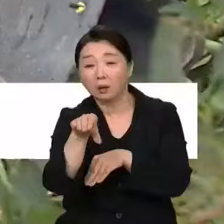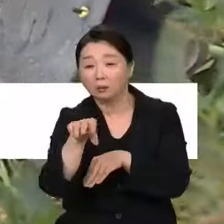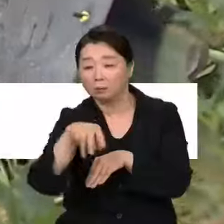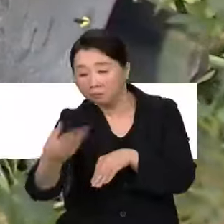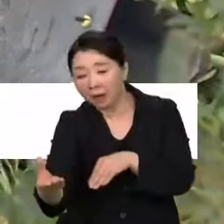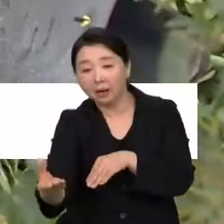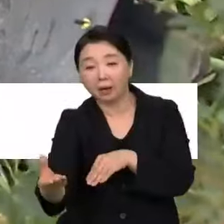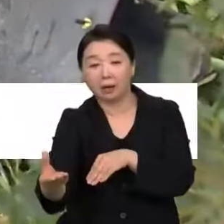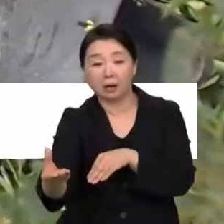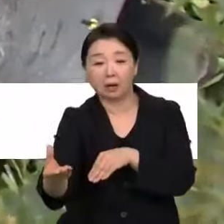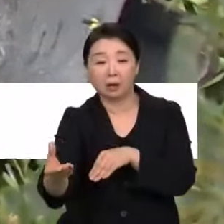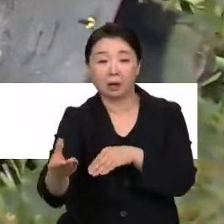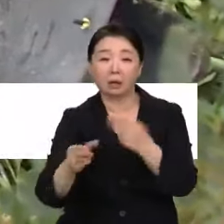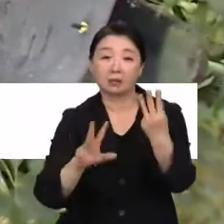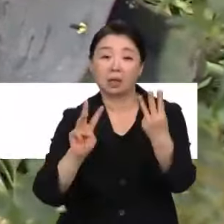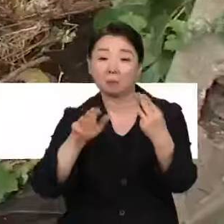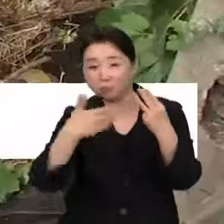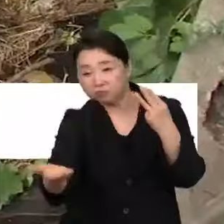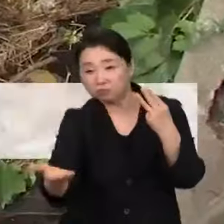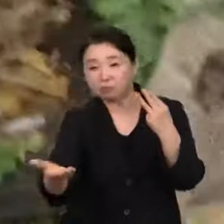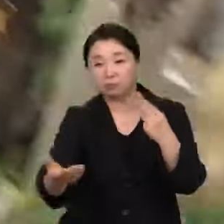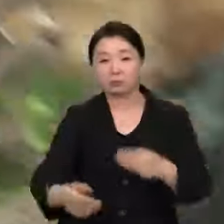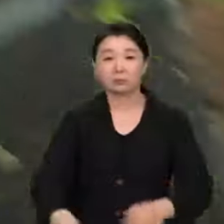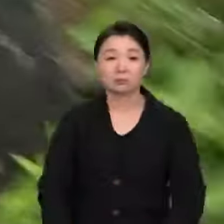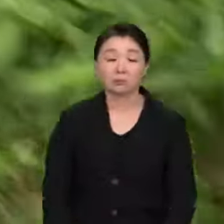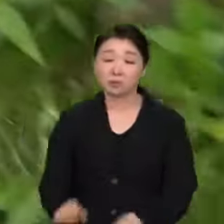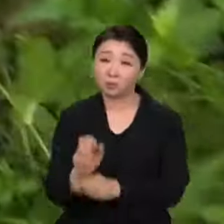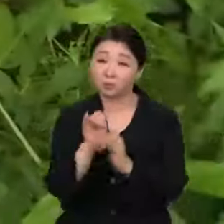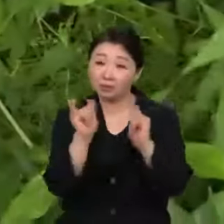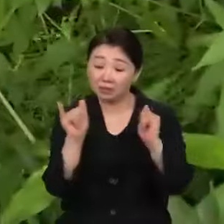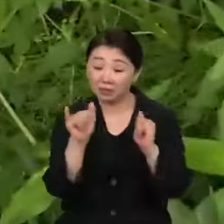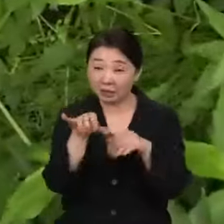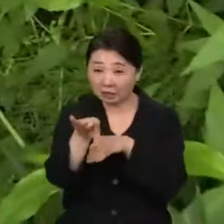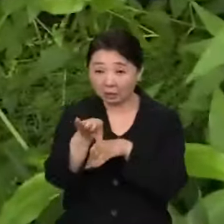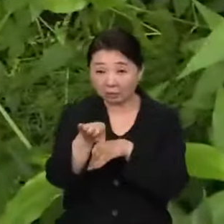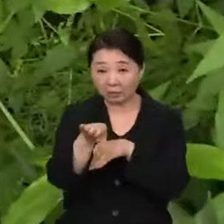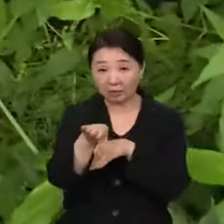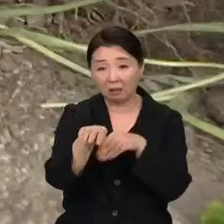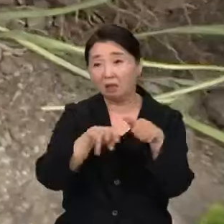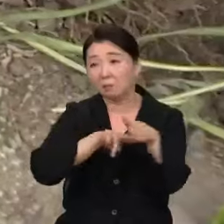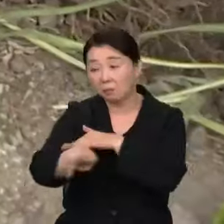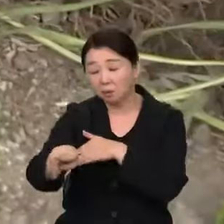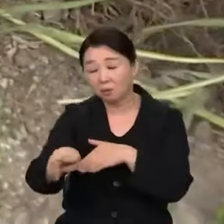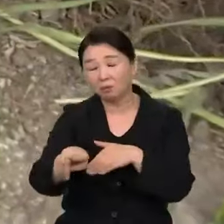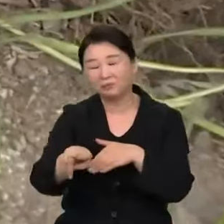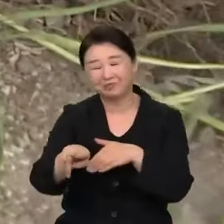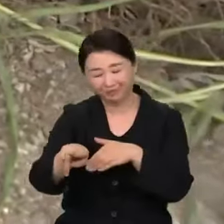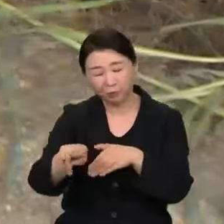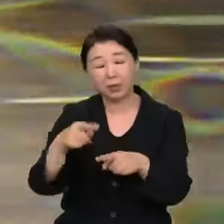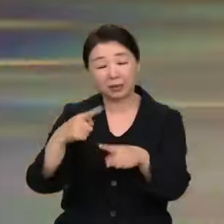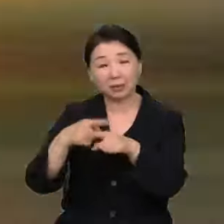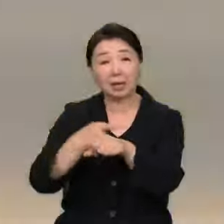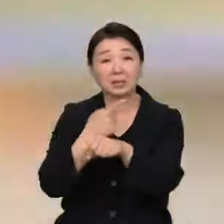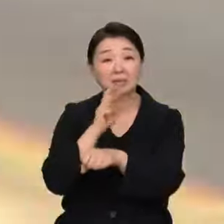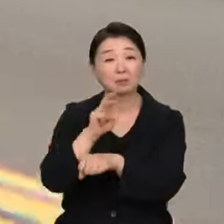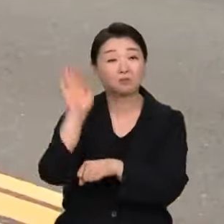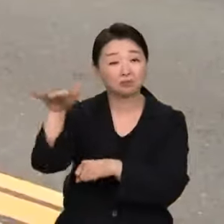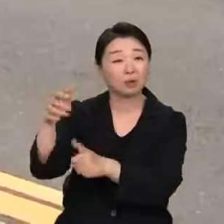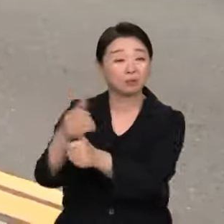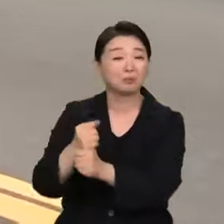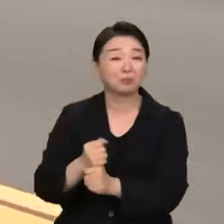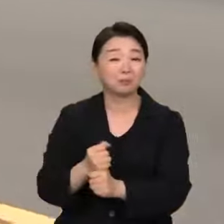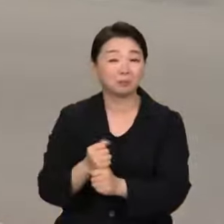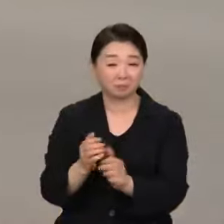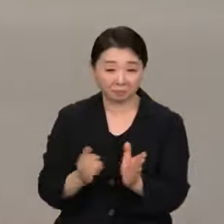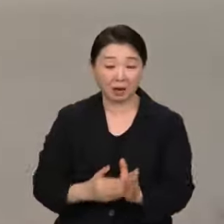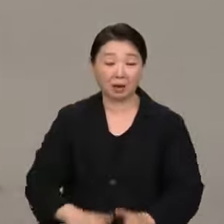추락했습니다. 3m 높이였습니다. 운전자는 차를 버리고 달아났다 1시간 반 뒤 검거됐습니다.